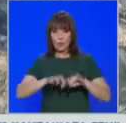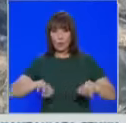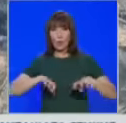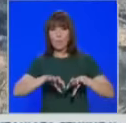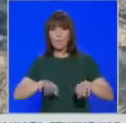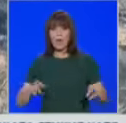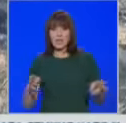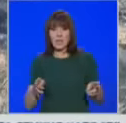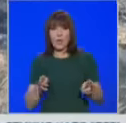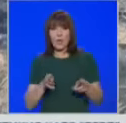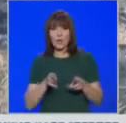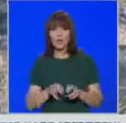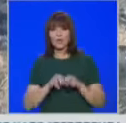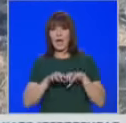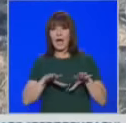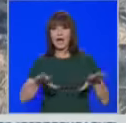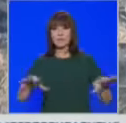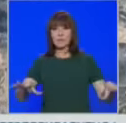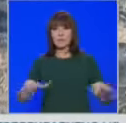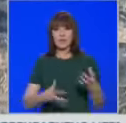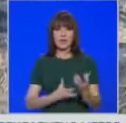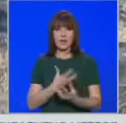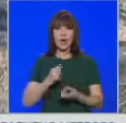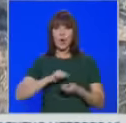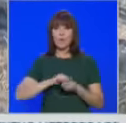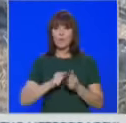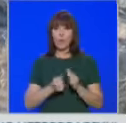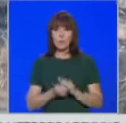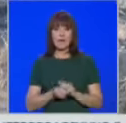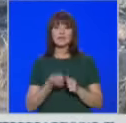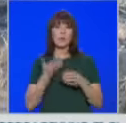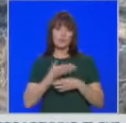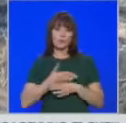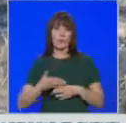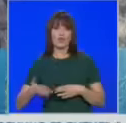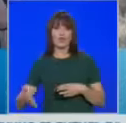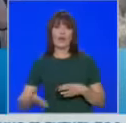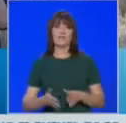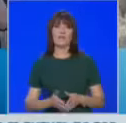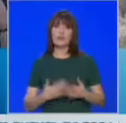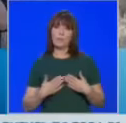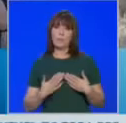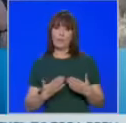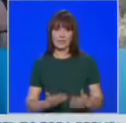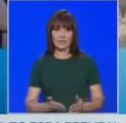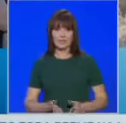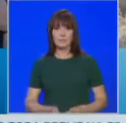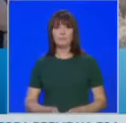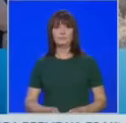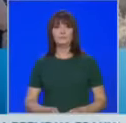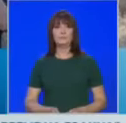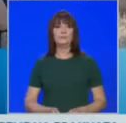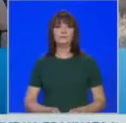да ограничи разпространението на огъня, а борбата с него тук продължава. Да си благодаря ти, Десислава Петкова,